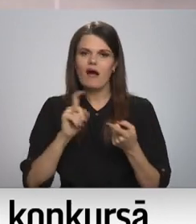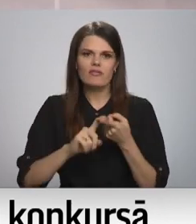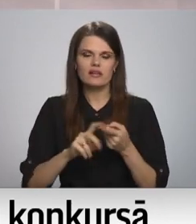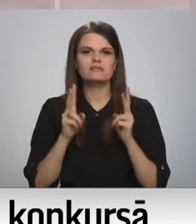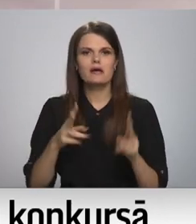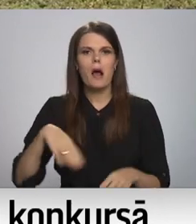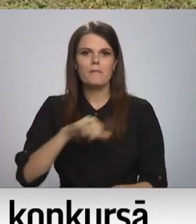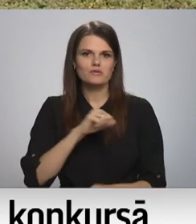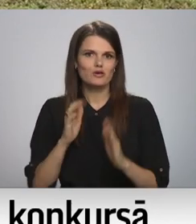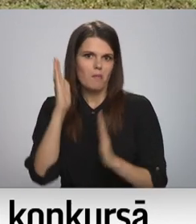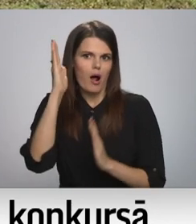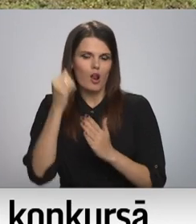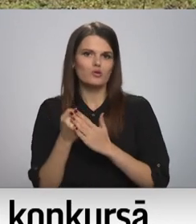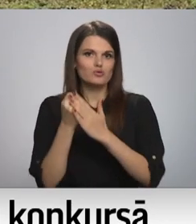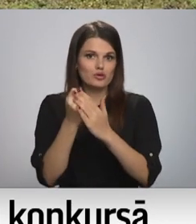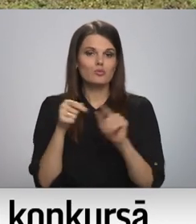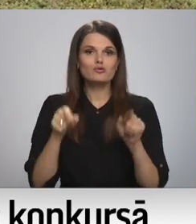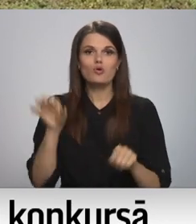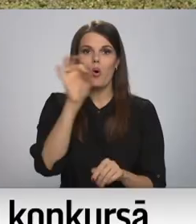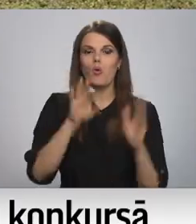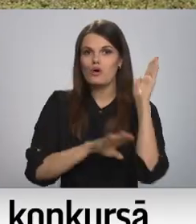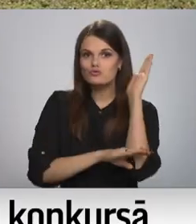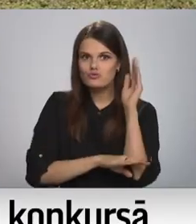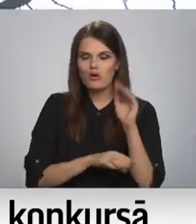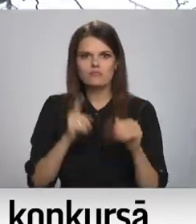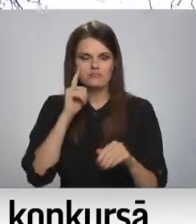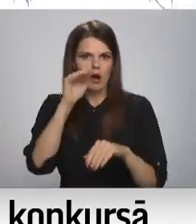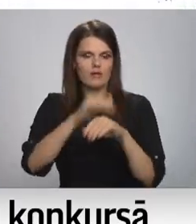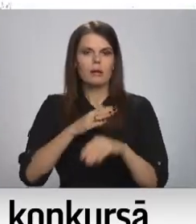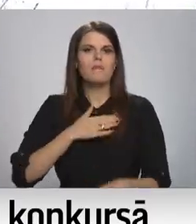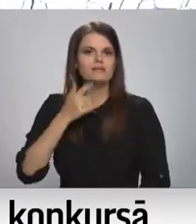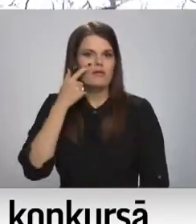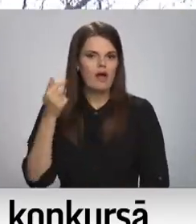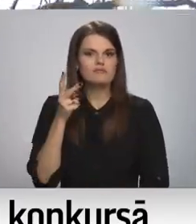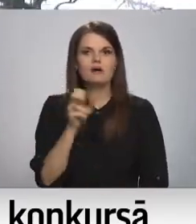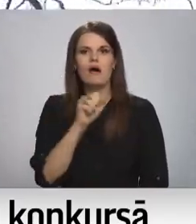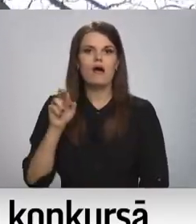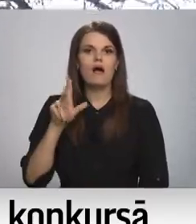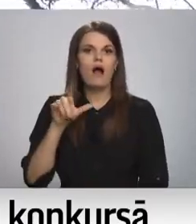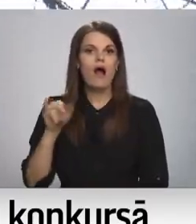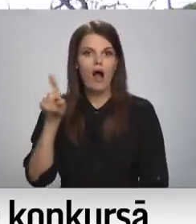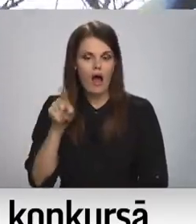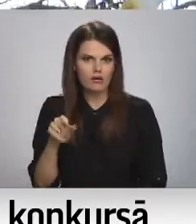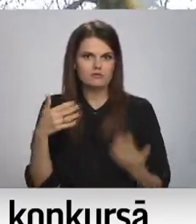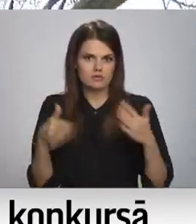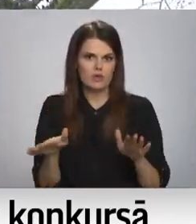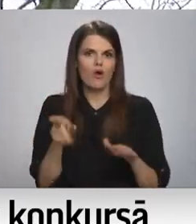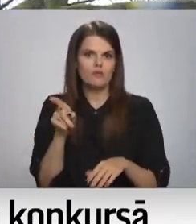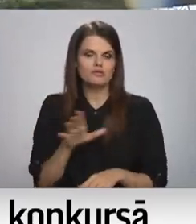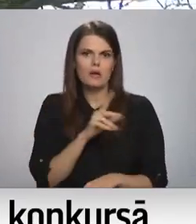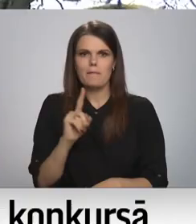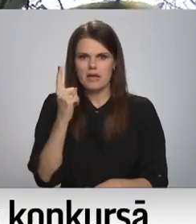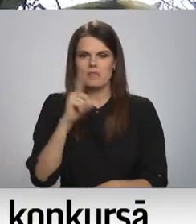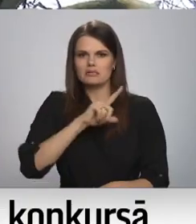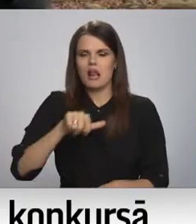dalībnieku. Šo ozolu atklāja mans tēvs, Kārlis. Tas jau bija īstenībā, ka viņš bija pirmās Latvijas